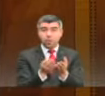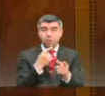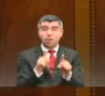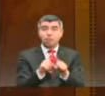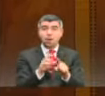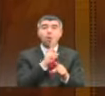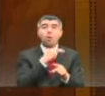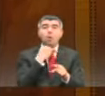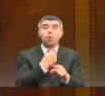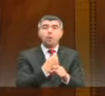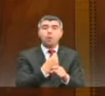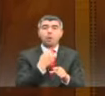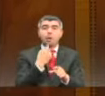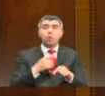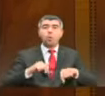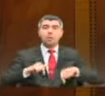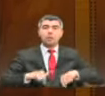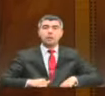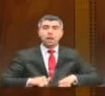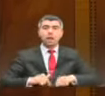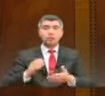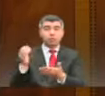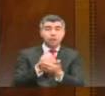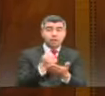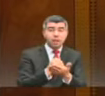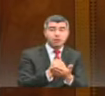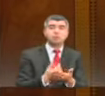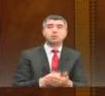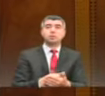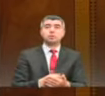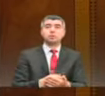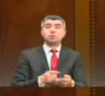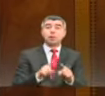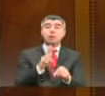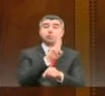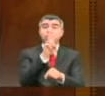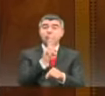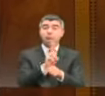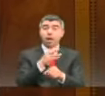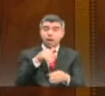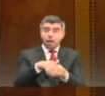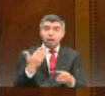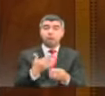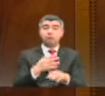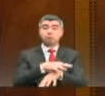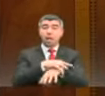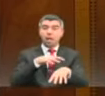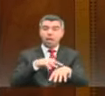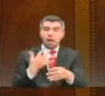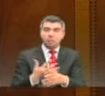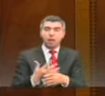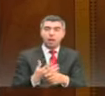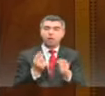الحكومة مركزيا أو من الوزارات، لا، هو غادي يكون من الجماعة الترابية، من الجهات، من